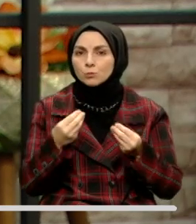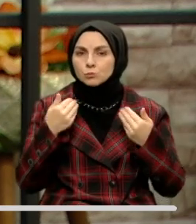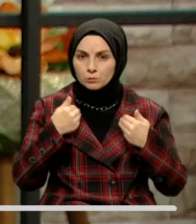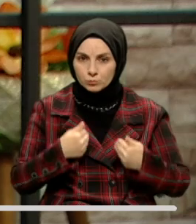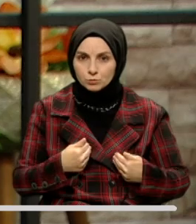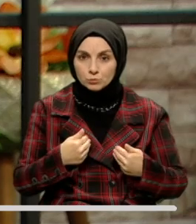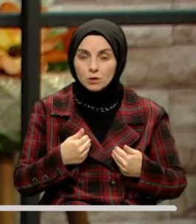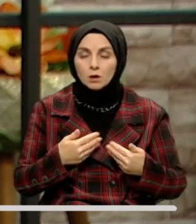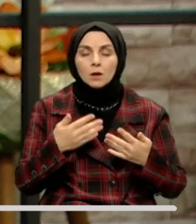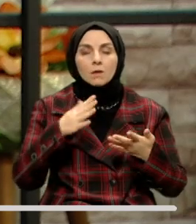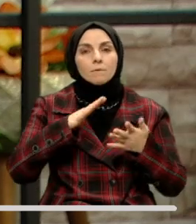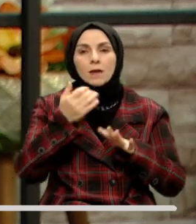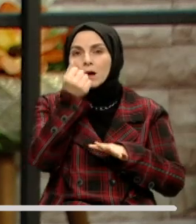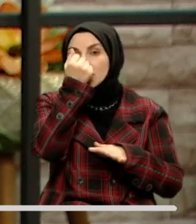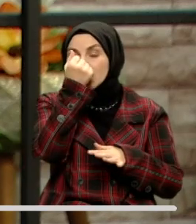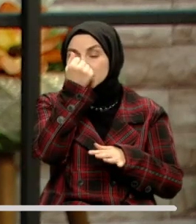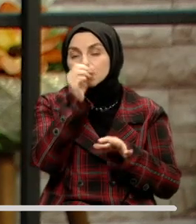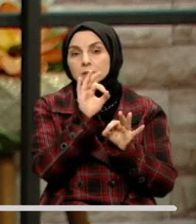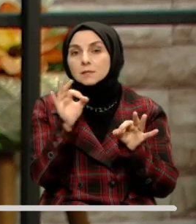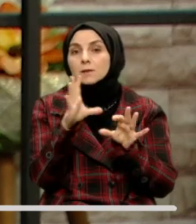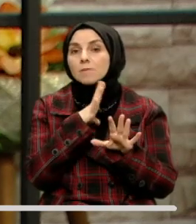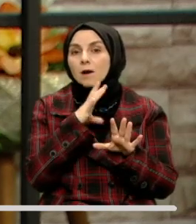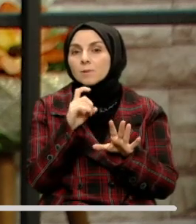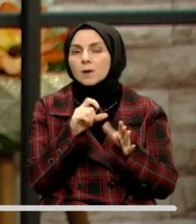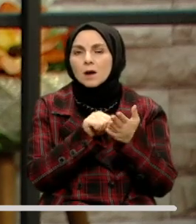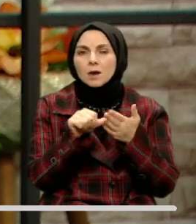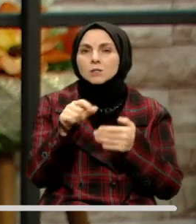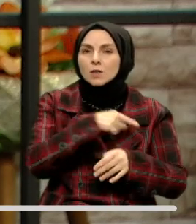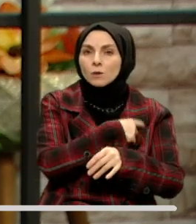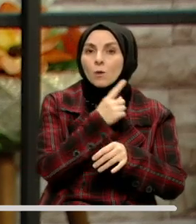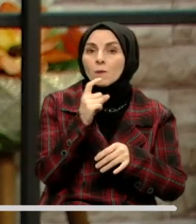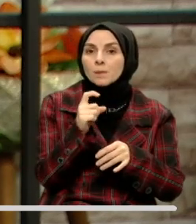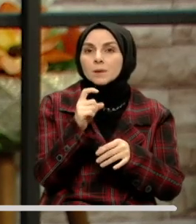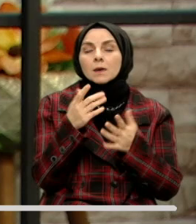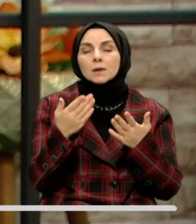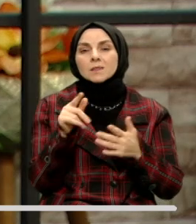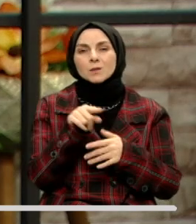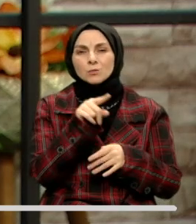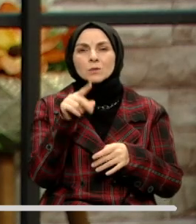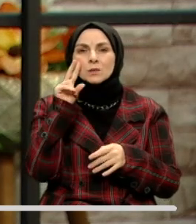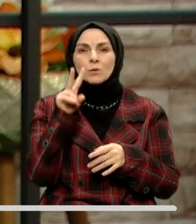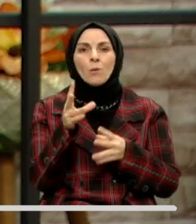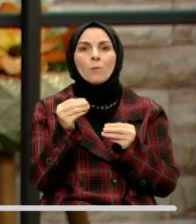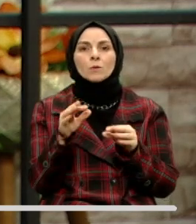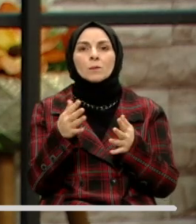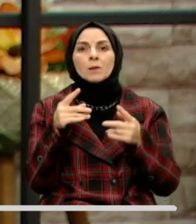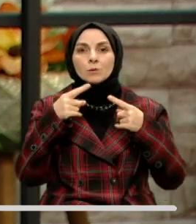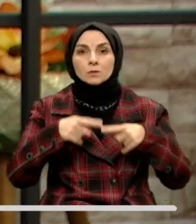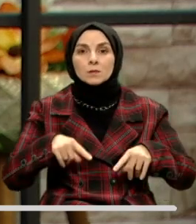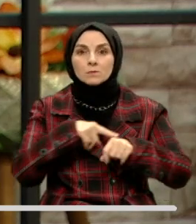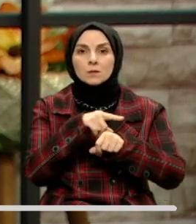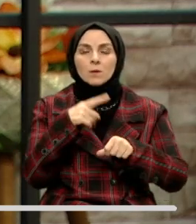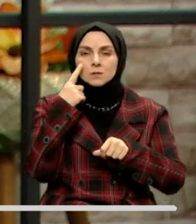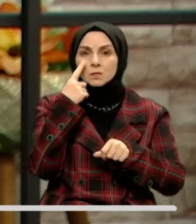fiziksel anlamda kansızlık var mı? Her şey yerinde mi? Normal mi? Hatta şunları da görebiliyoruz sınav senesinde. Gözü bozulmuş